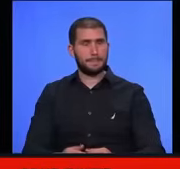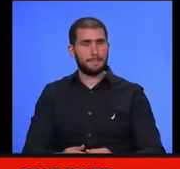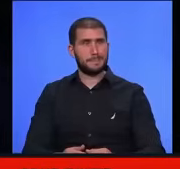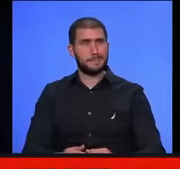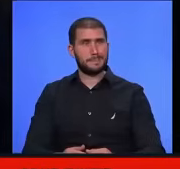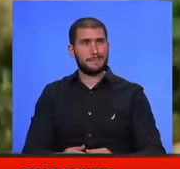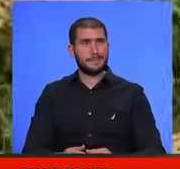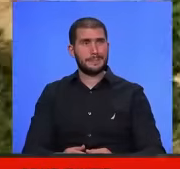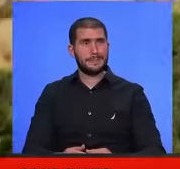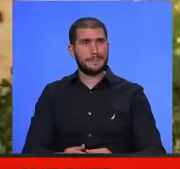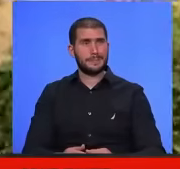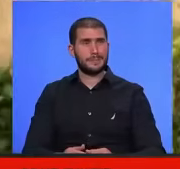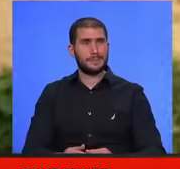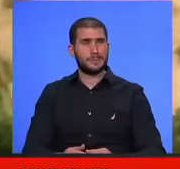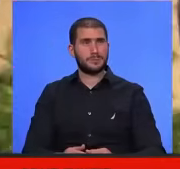אודיקאפ!